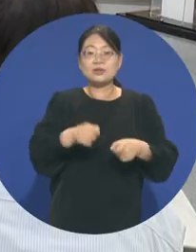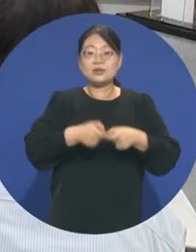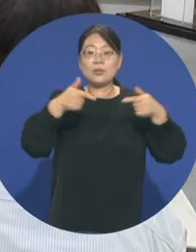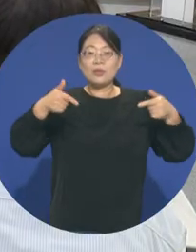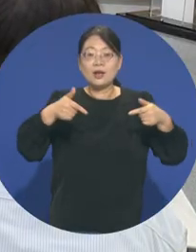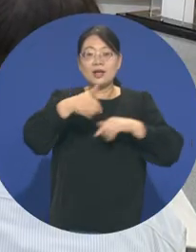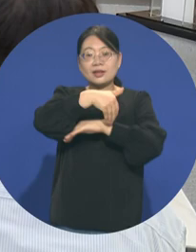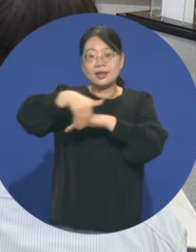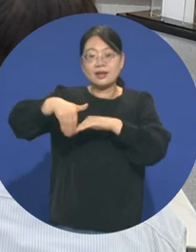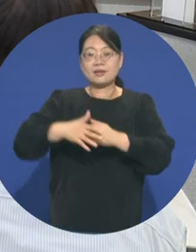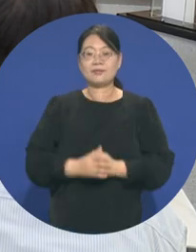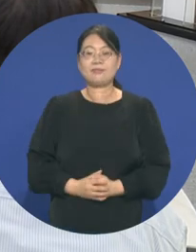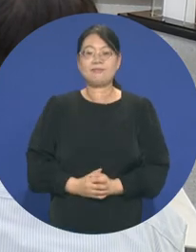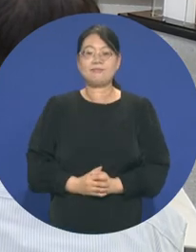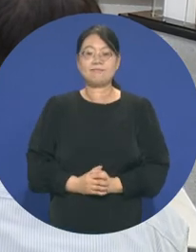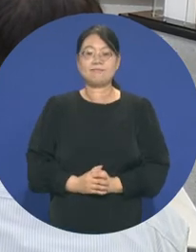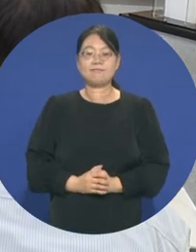계획입니다